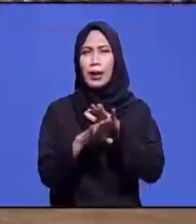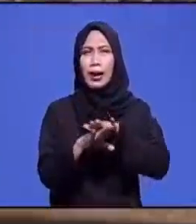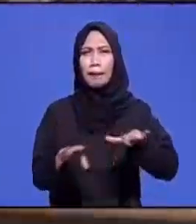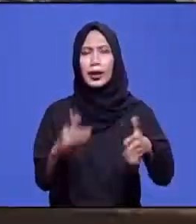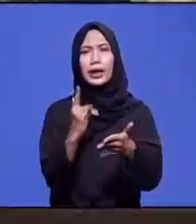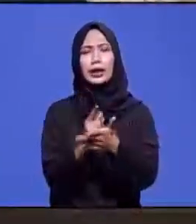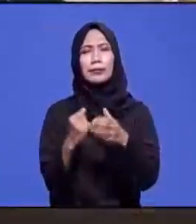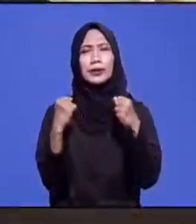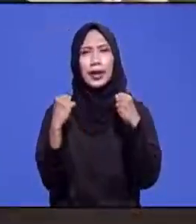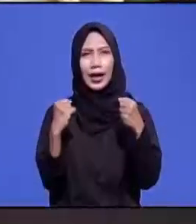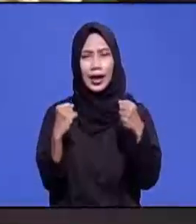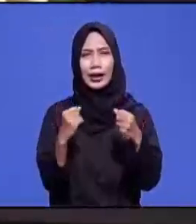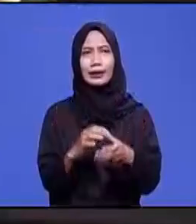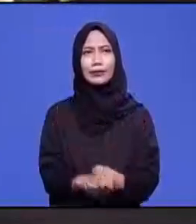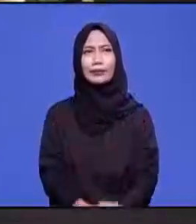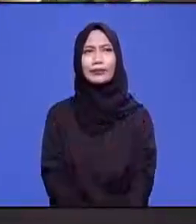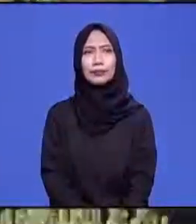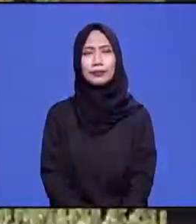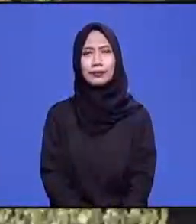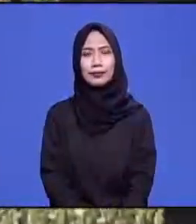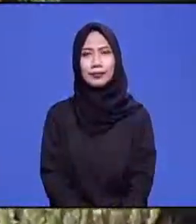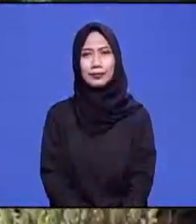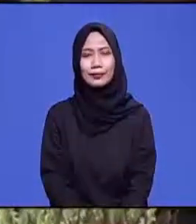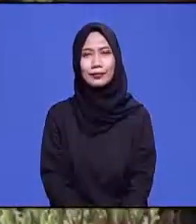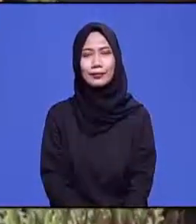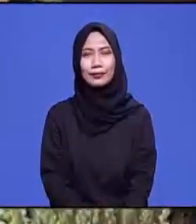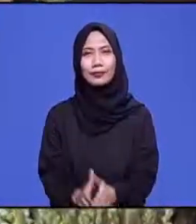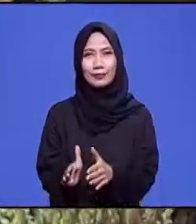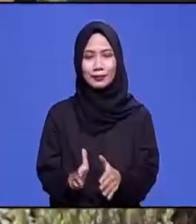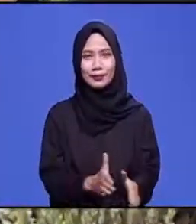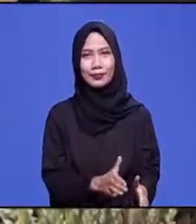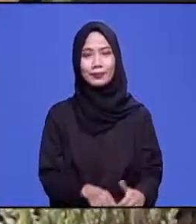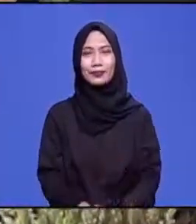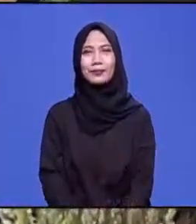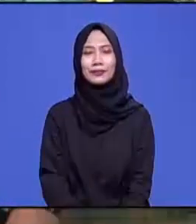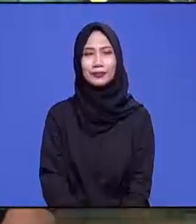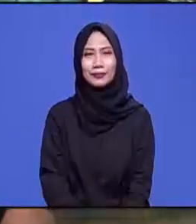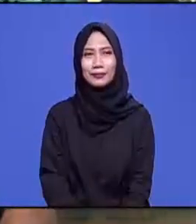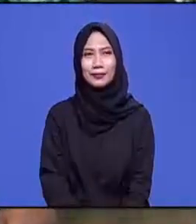sehat saat menggelar pernikahan impian. Tribroto Purnawanto, Surabaya, Jawa Timur.